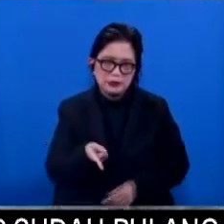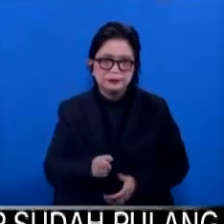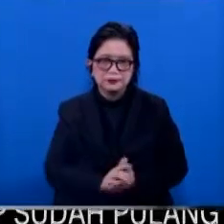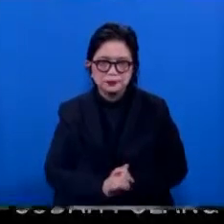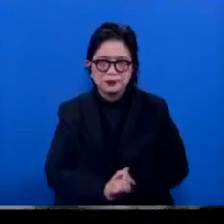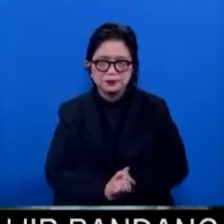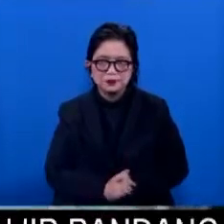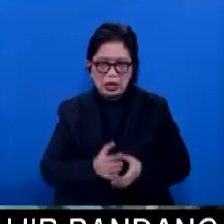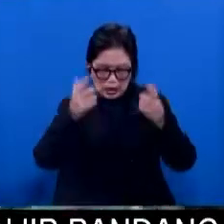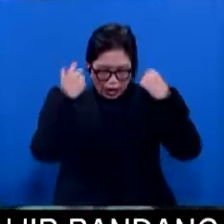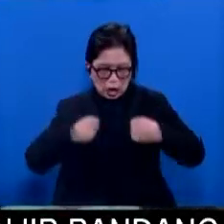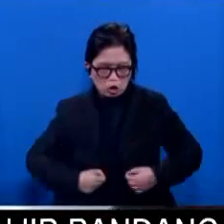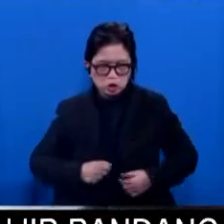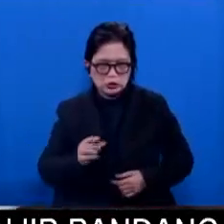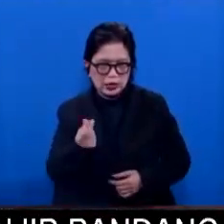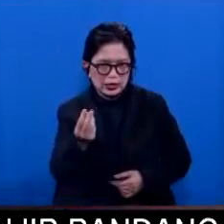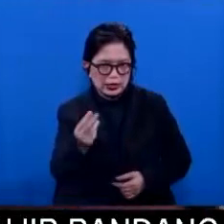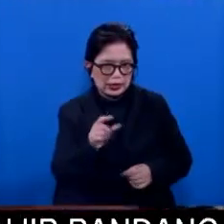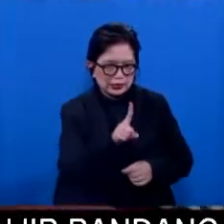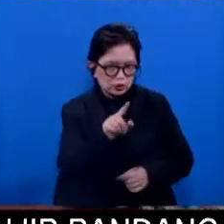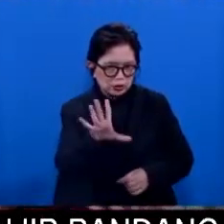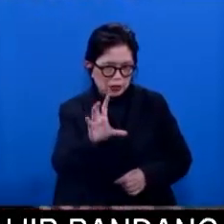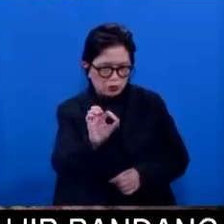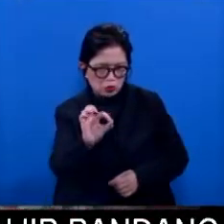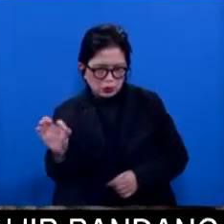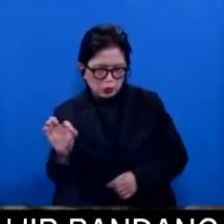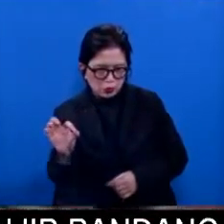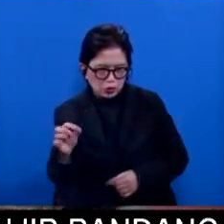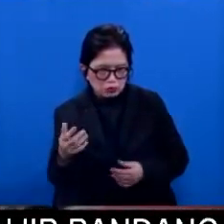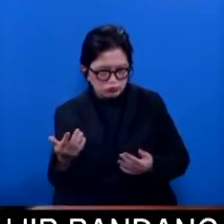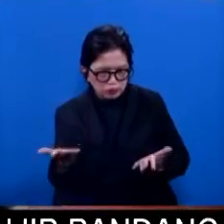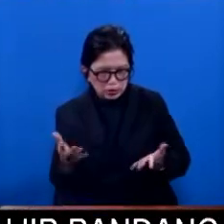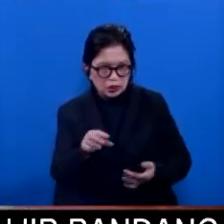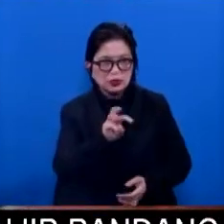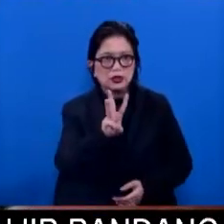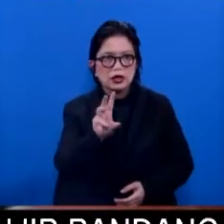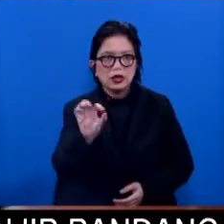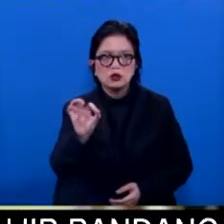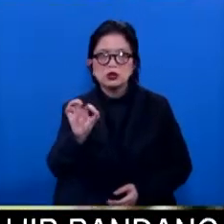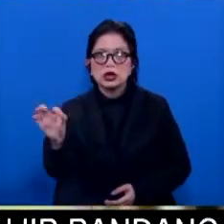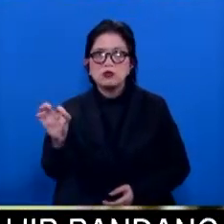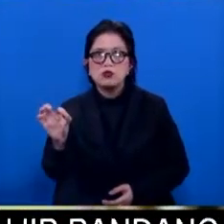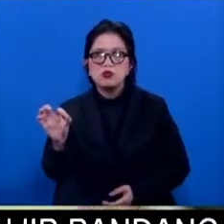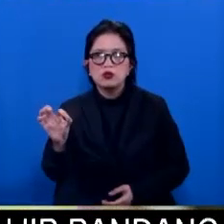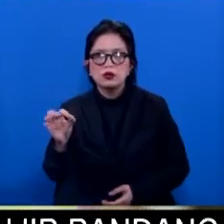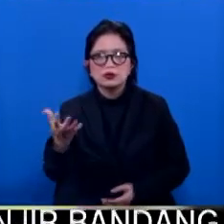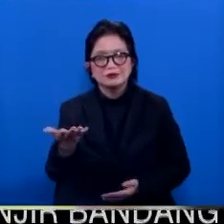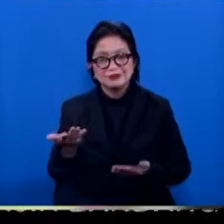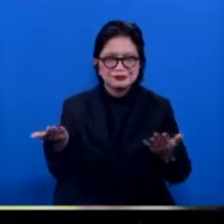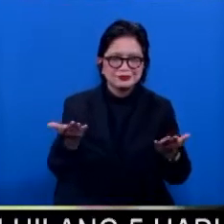Setiap kaos batik dihargai mulai Rp150 hingga di atas Rp300.000 tergantung